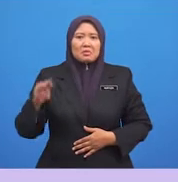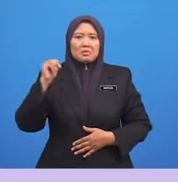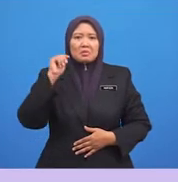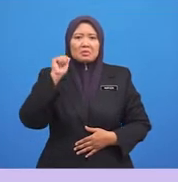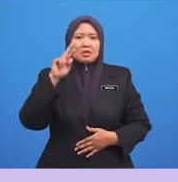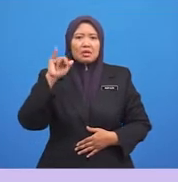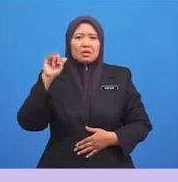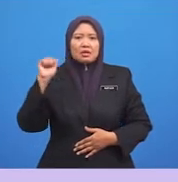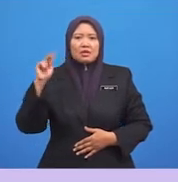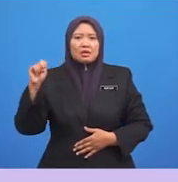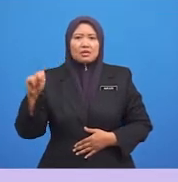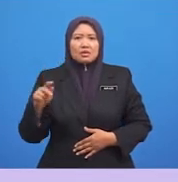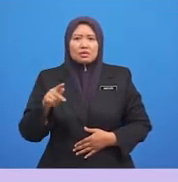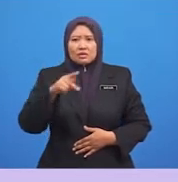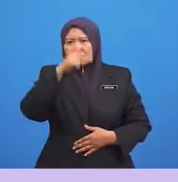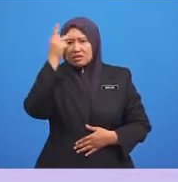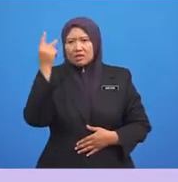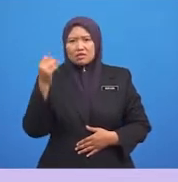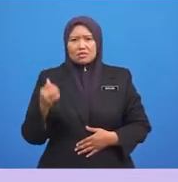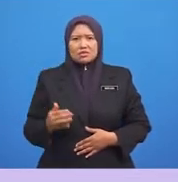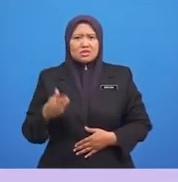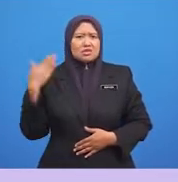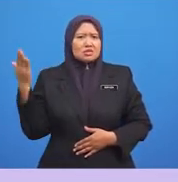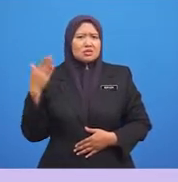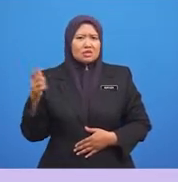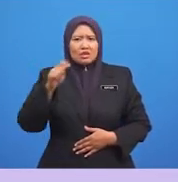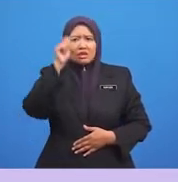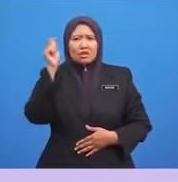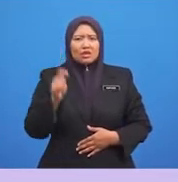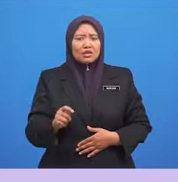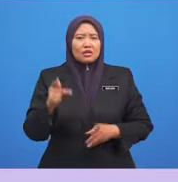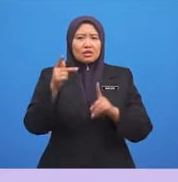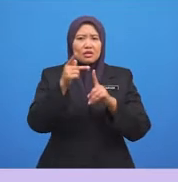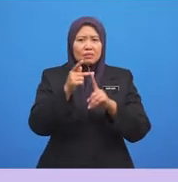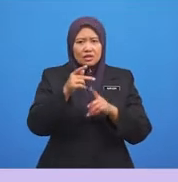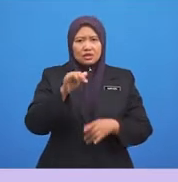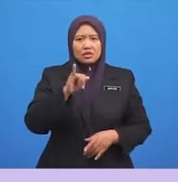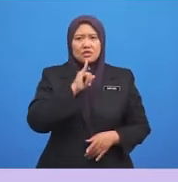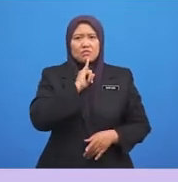asyik bertanya kepada ibunya tentang haiwan-haiwan di zoo itu.